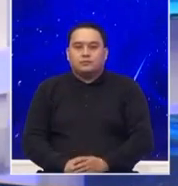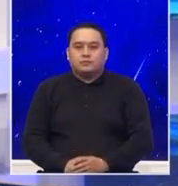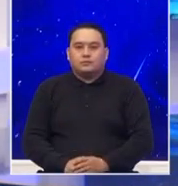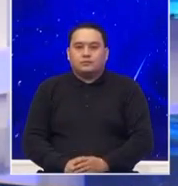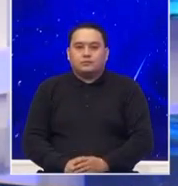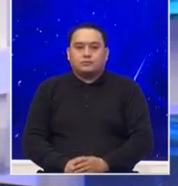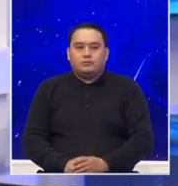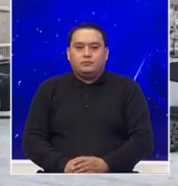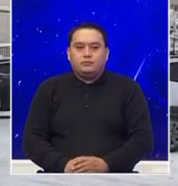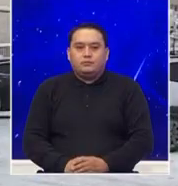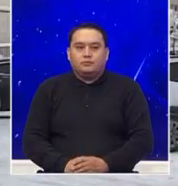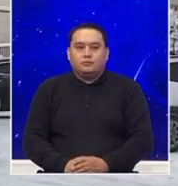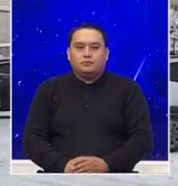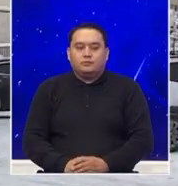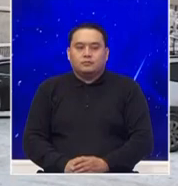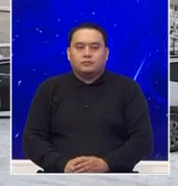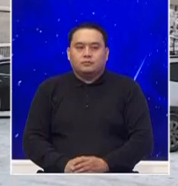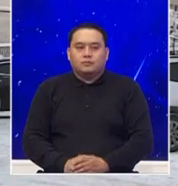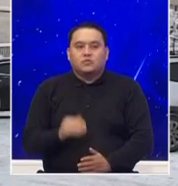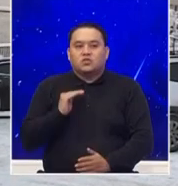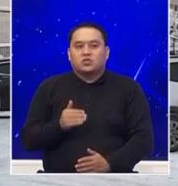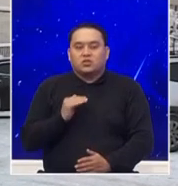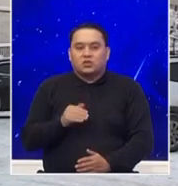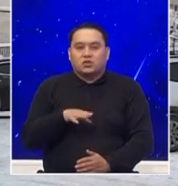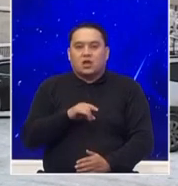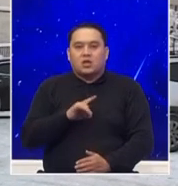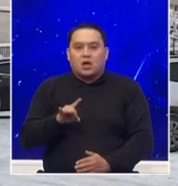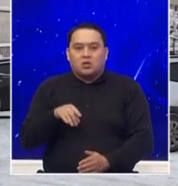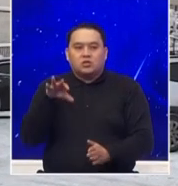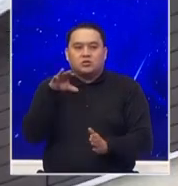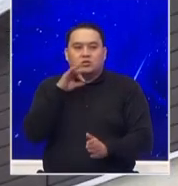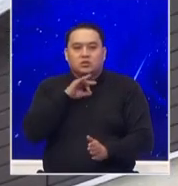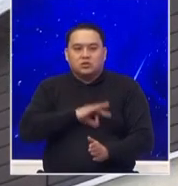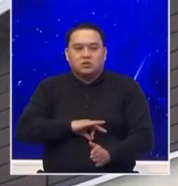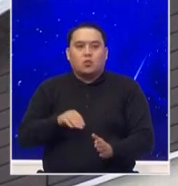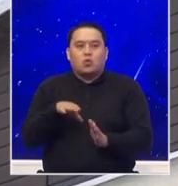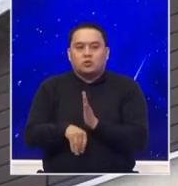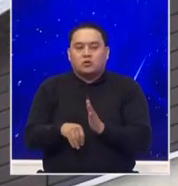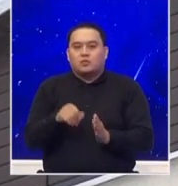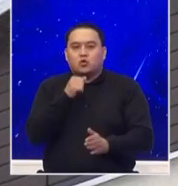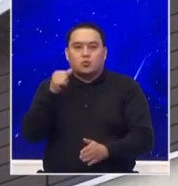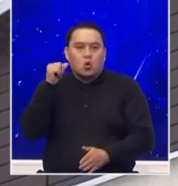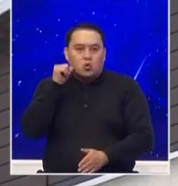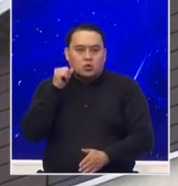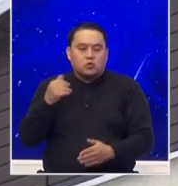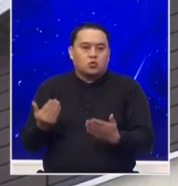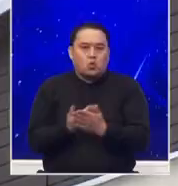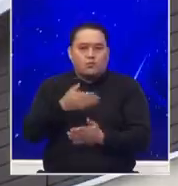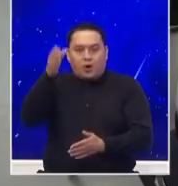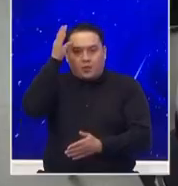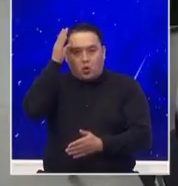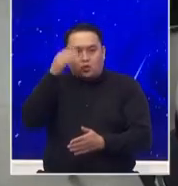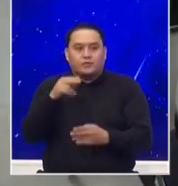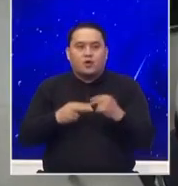корреспондент. Это первая частная школа в Талгаре, введена в эксплуатацию в сентябре прошлого года. Новое образовательное